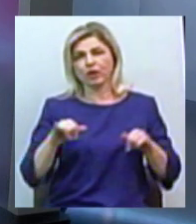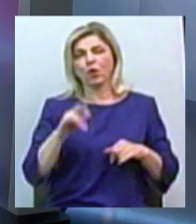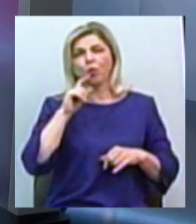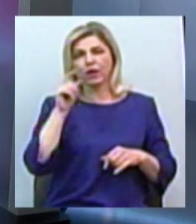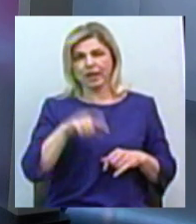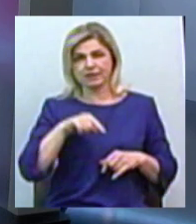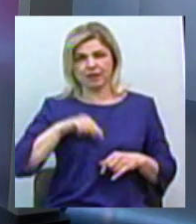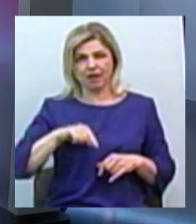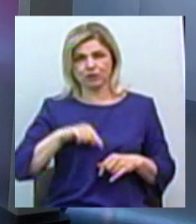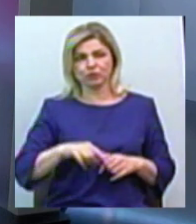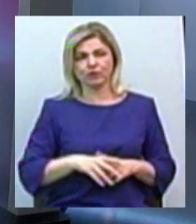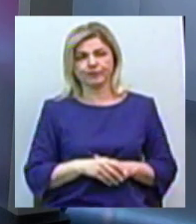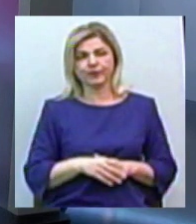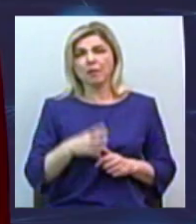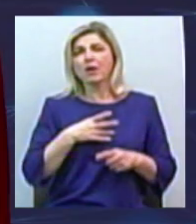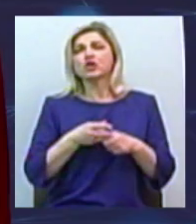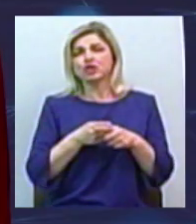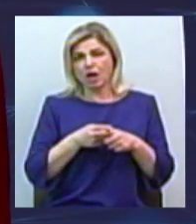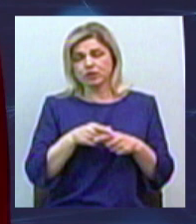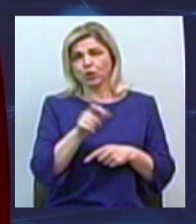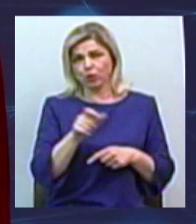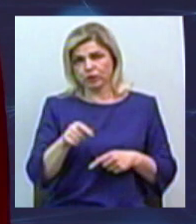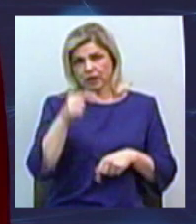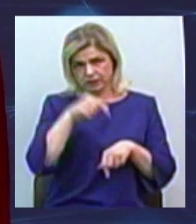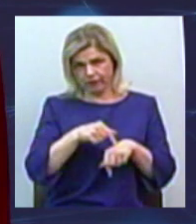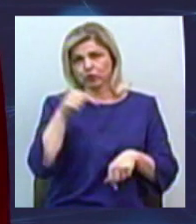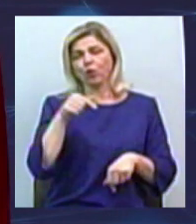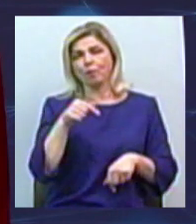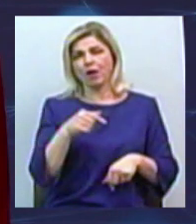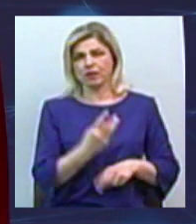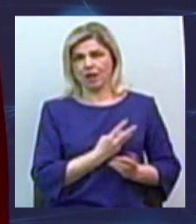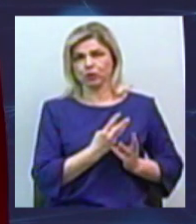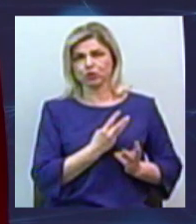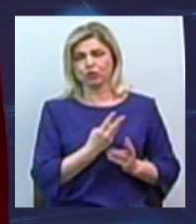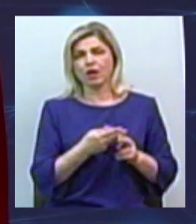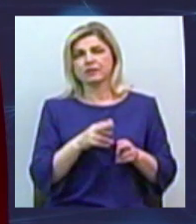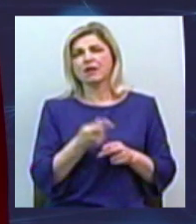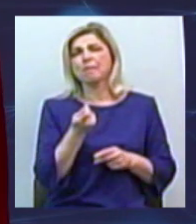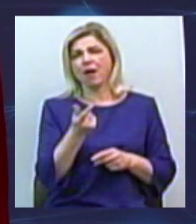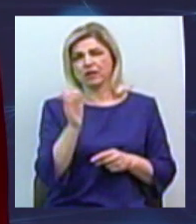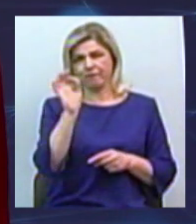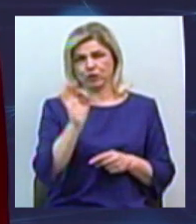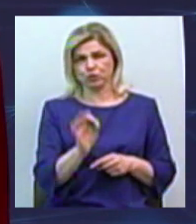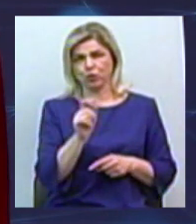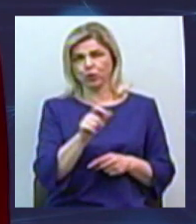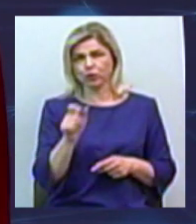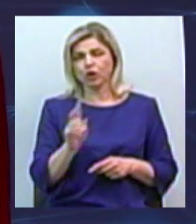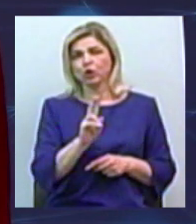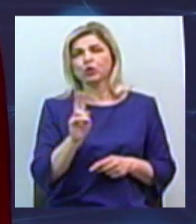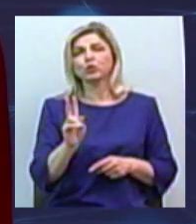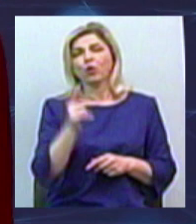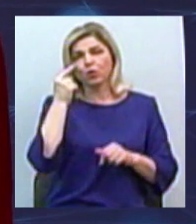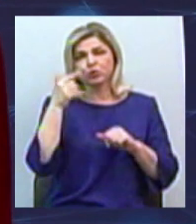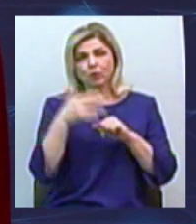період? Ні, ну була частина людей свідомо налаштованих відповідно на Миколаївщині. Це невеликий відсоток був людей, які розуміли, що